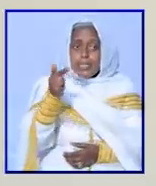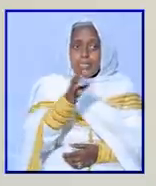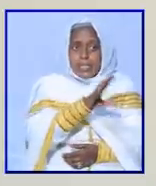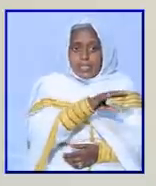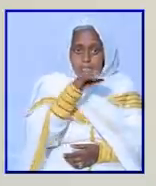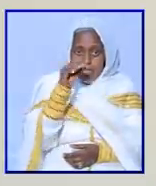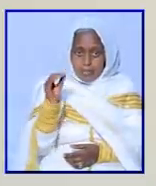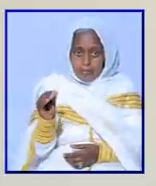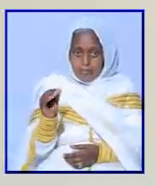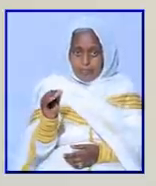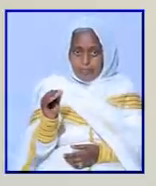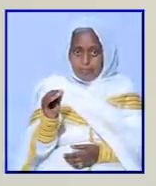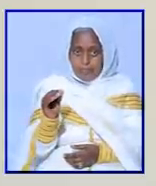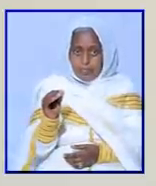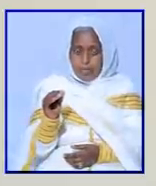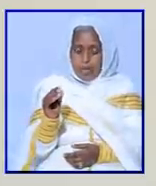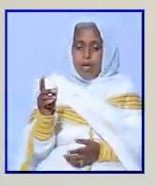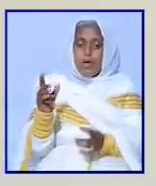ብትልና